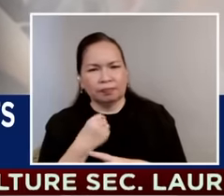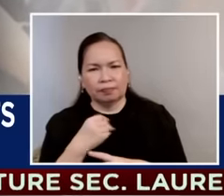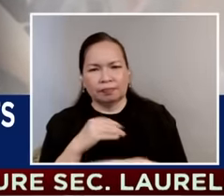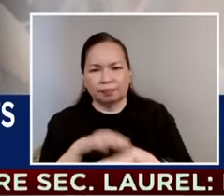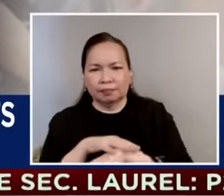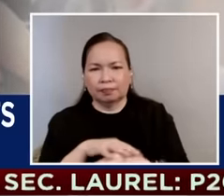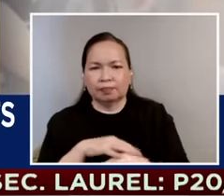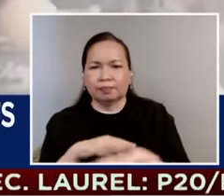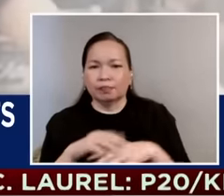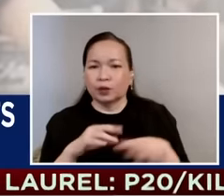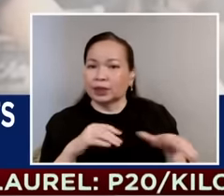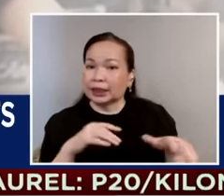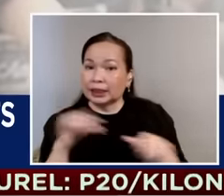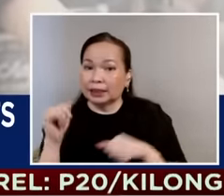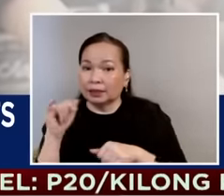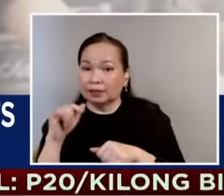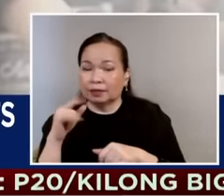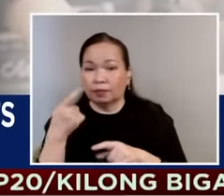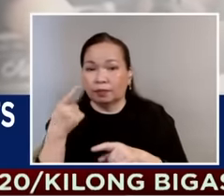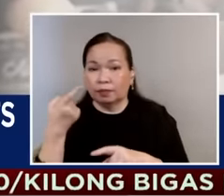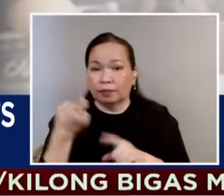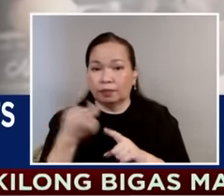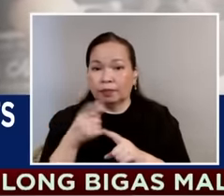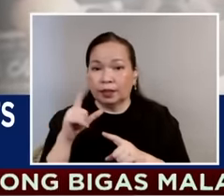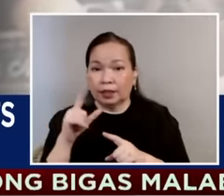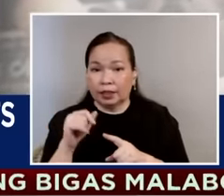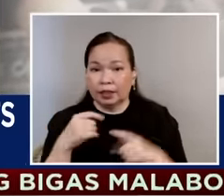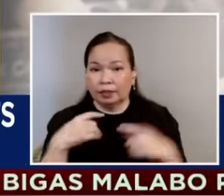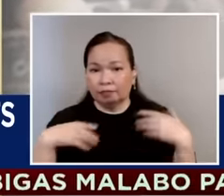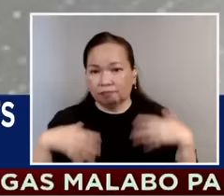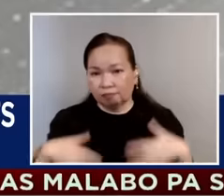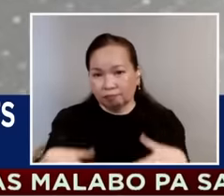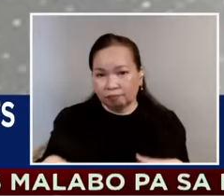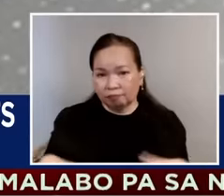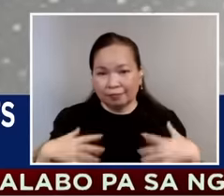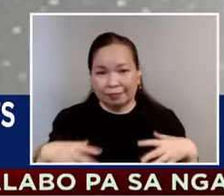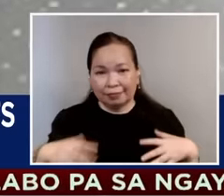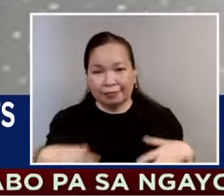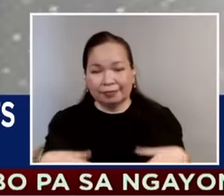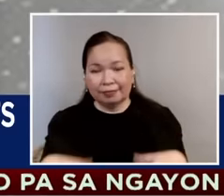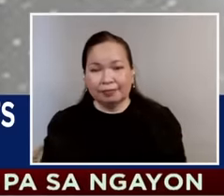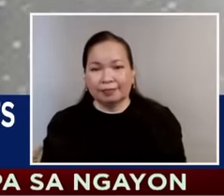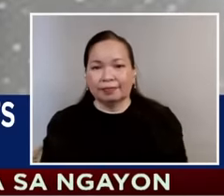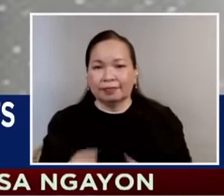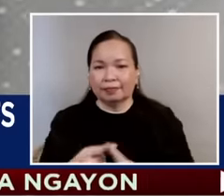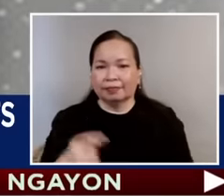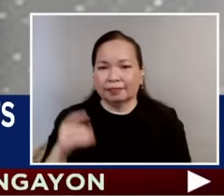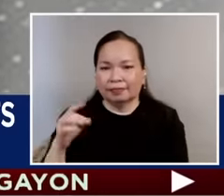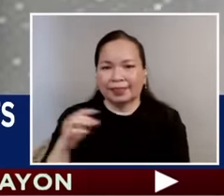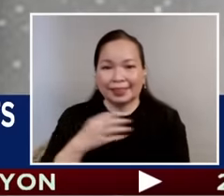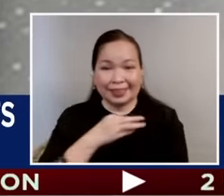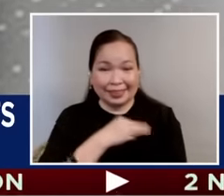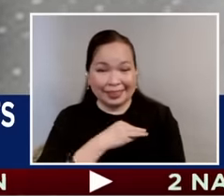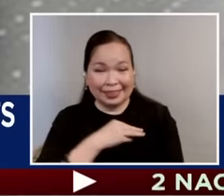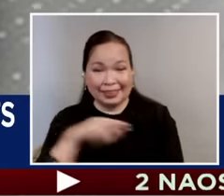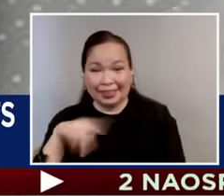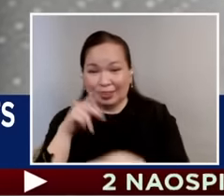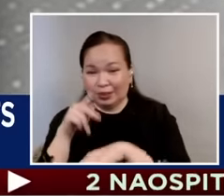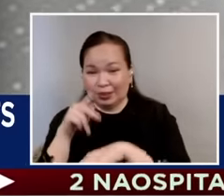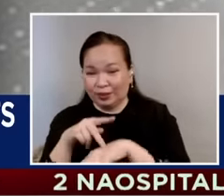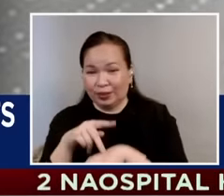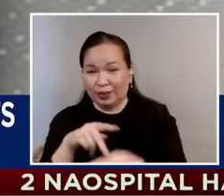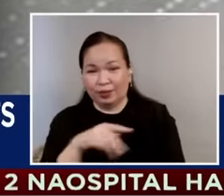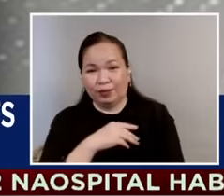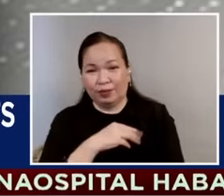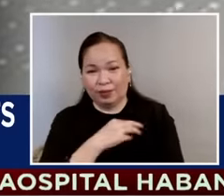departure look mula LA, isang custom denim pleated tailored dress mula kay Vin Orayas na may finishing touch na isang